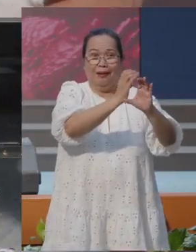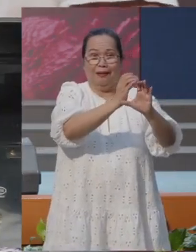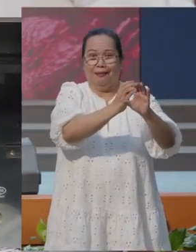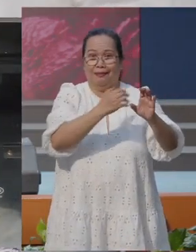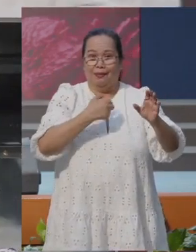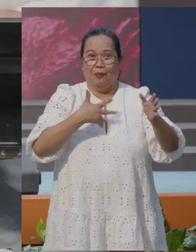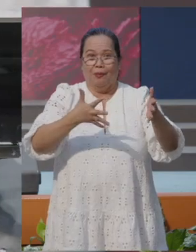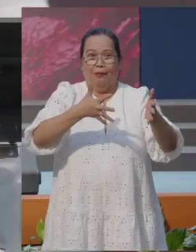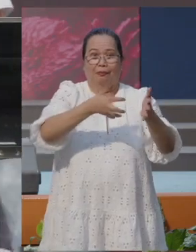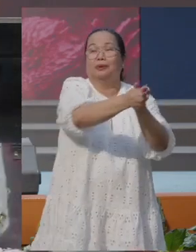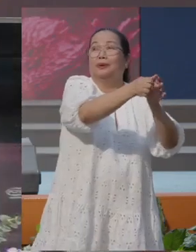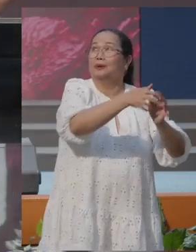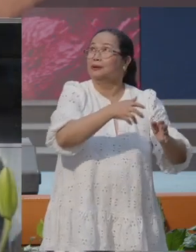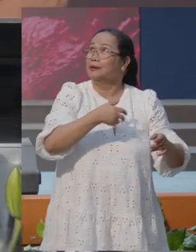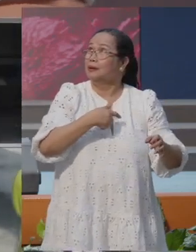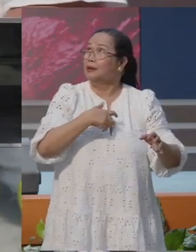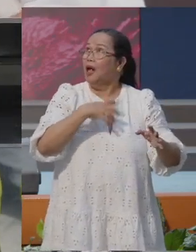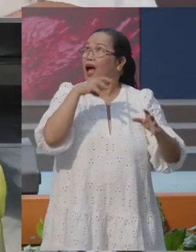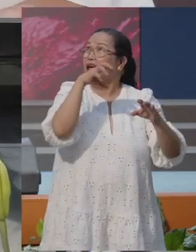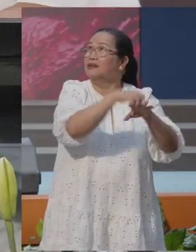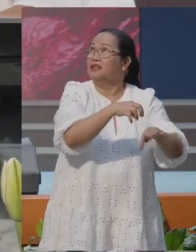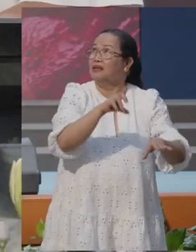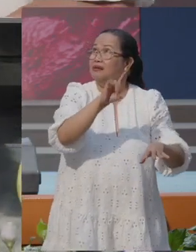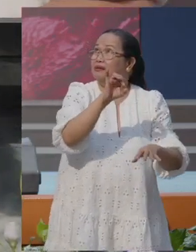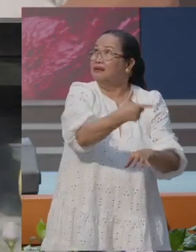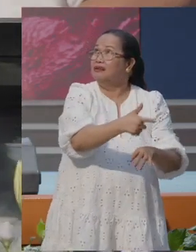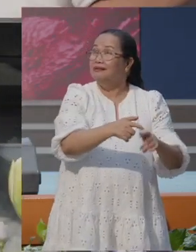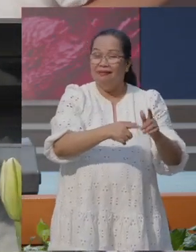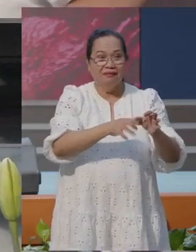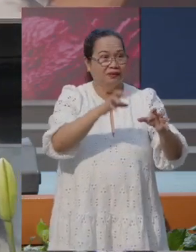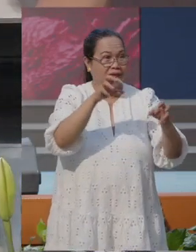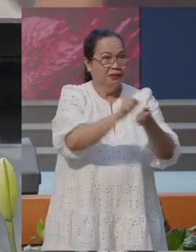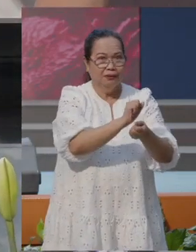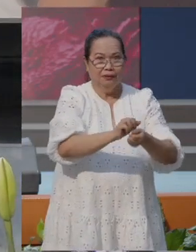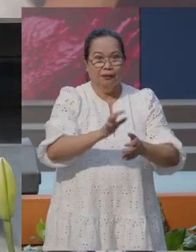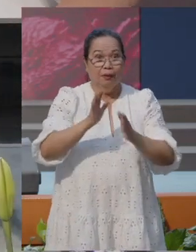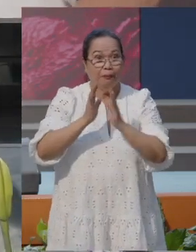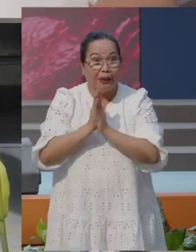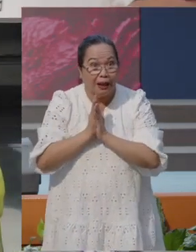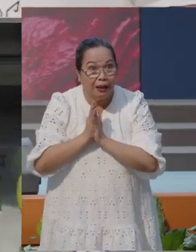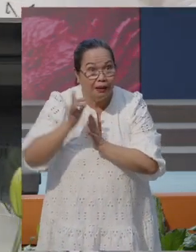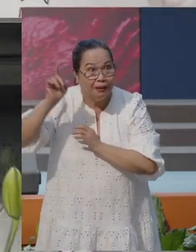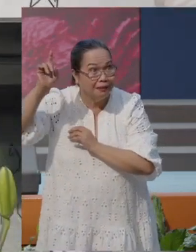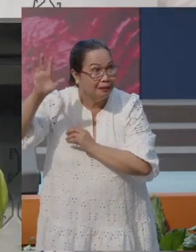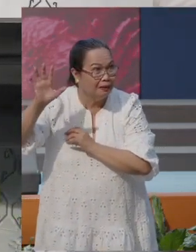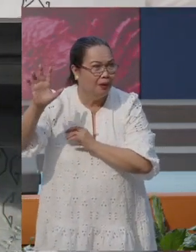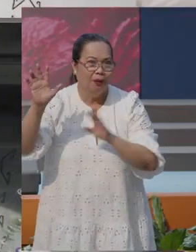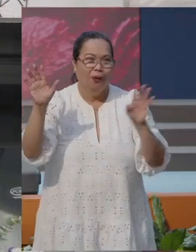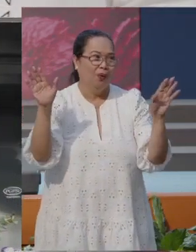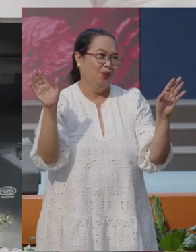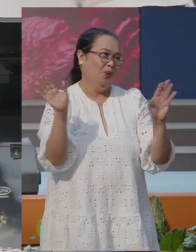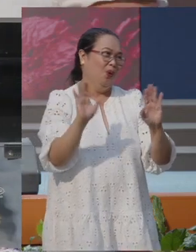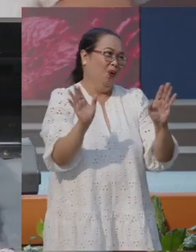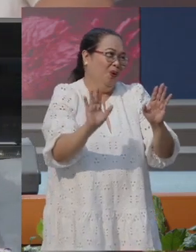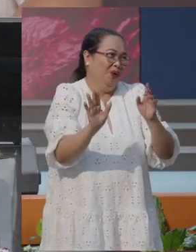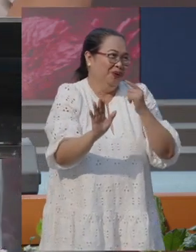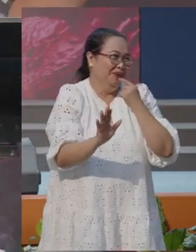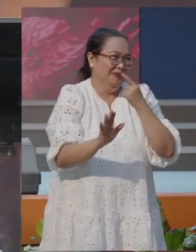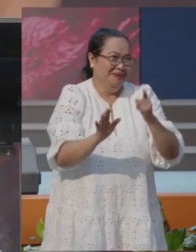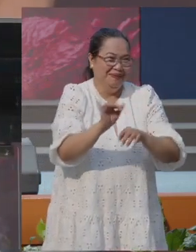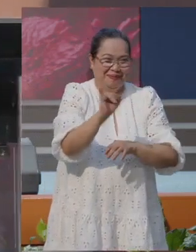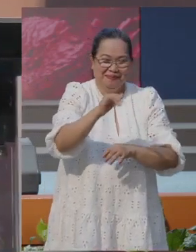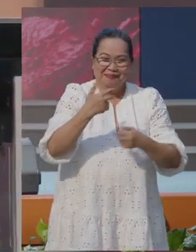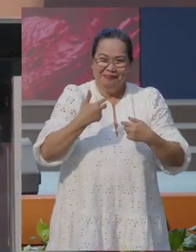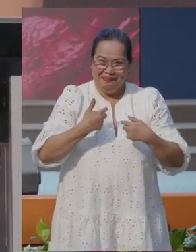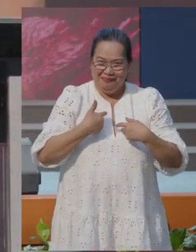siya, tapos kainin siya ng mga aso, tapos hindi po ganoon. Sabi na, di ba may